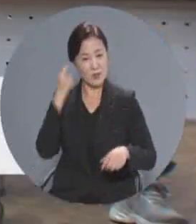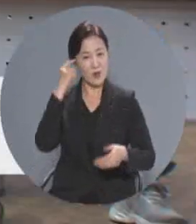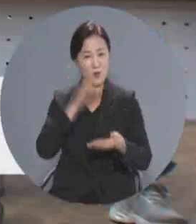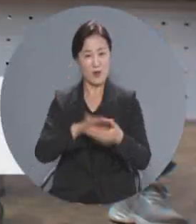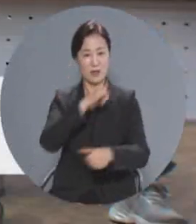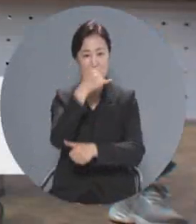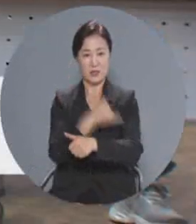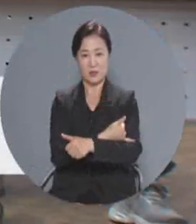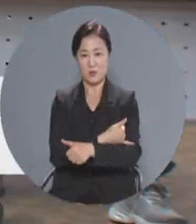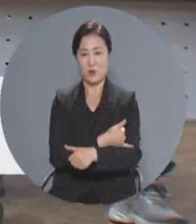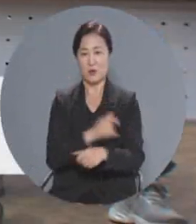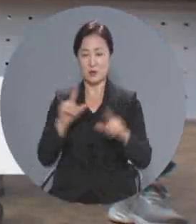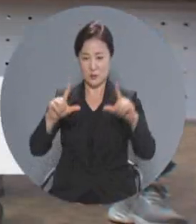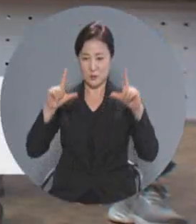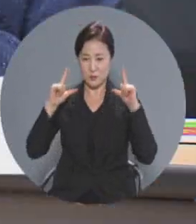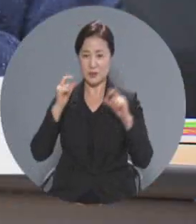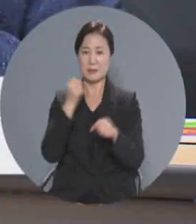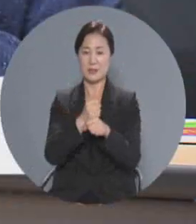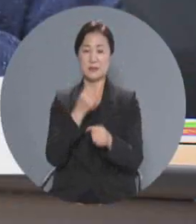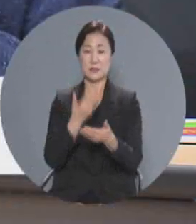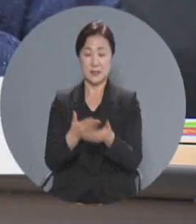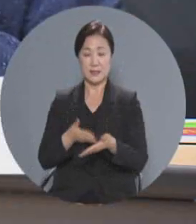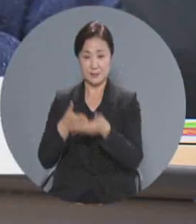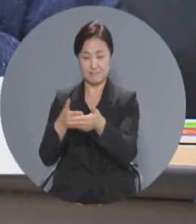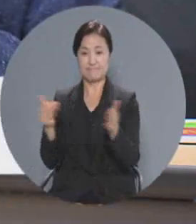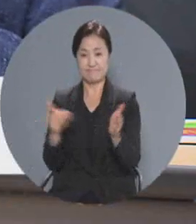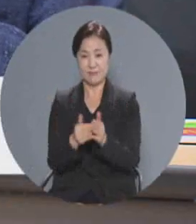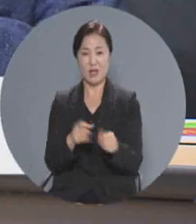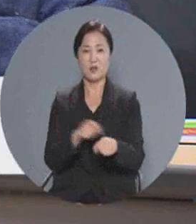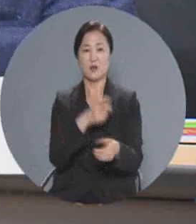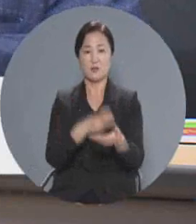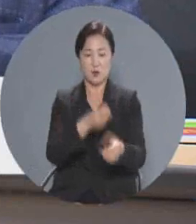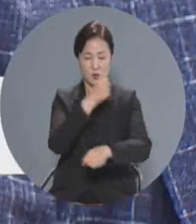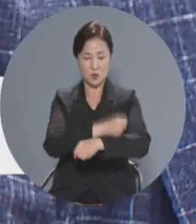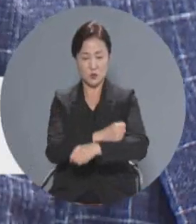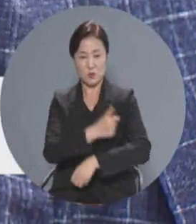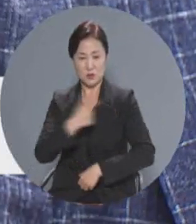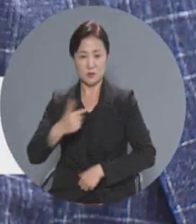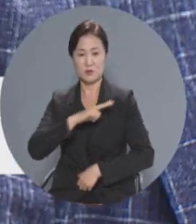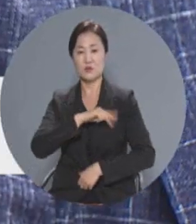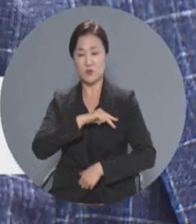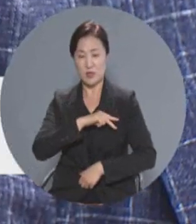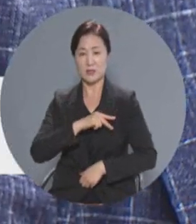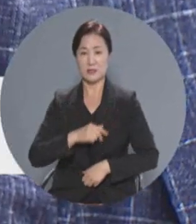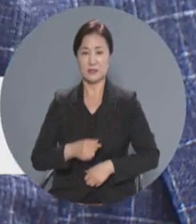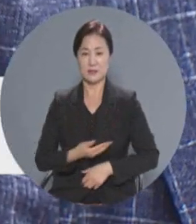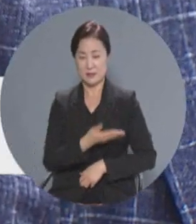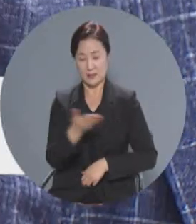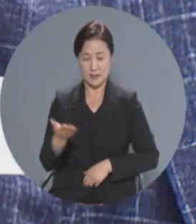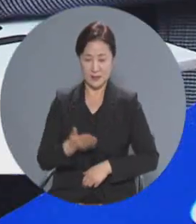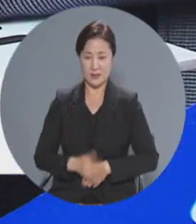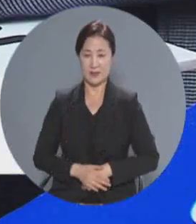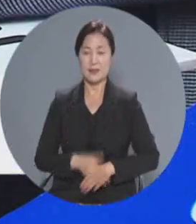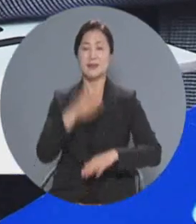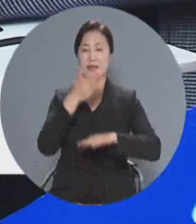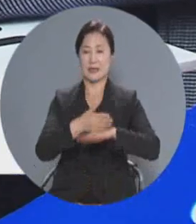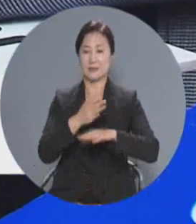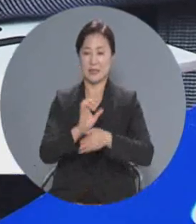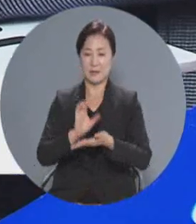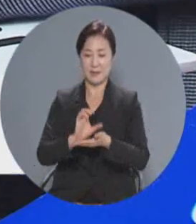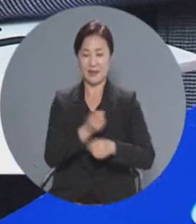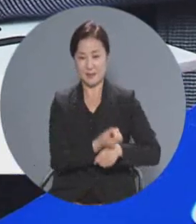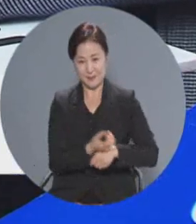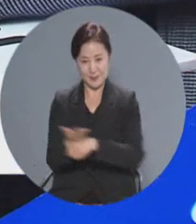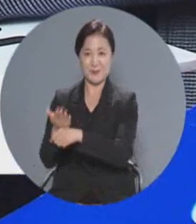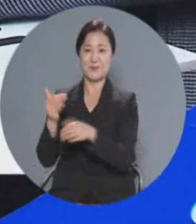제안했습니다. 여수유족회는 최근 특별법 제정에 힘쓴 지역 출신 국회의원들에게 잇따라 감사패를